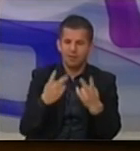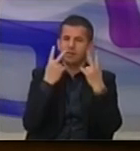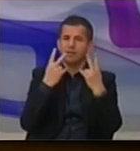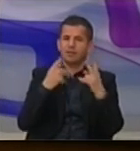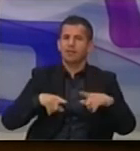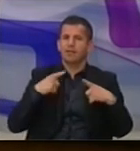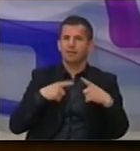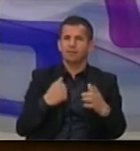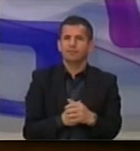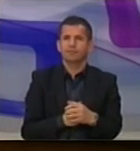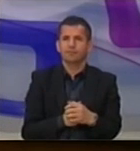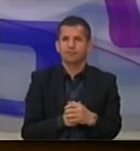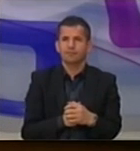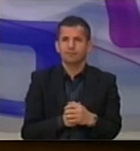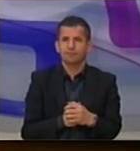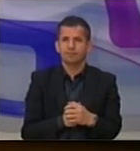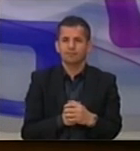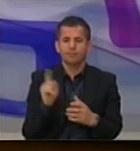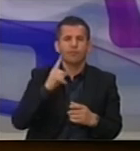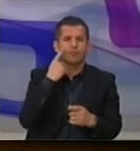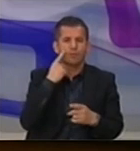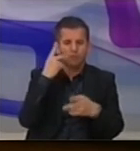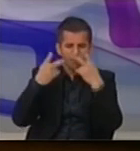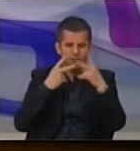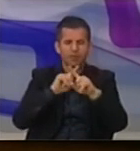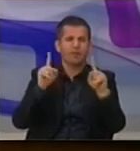për jetë. Dhe jo me bëha eksperimente, thot